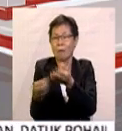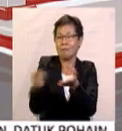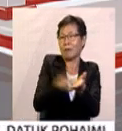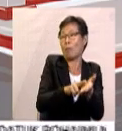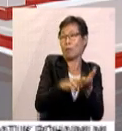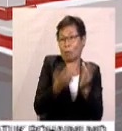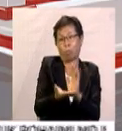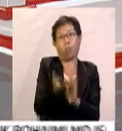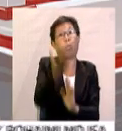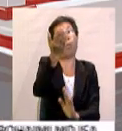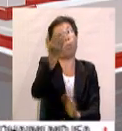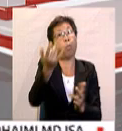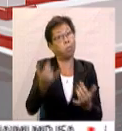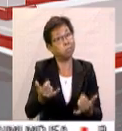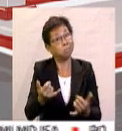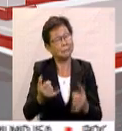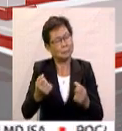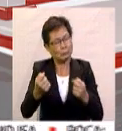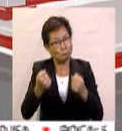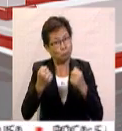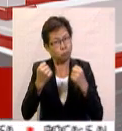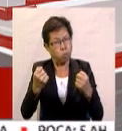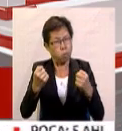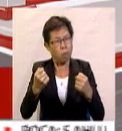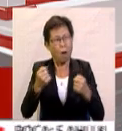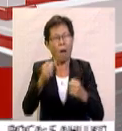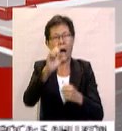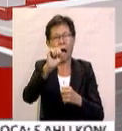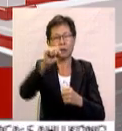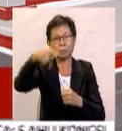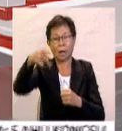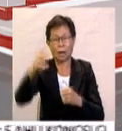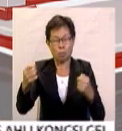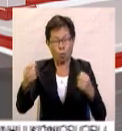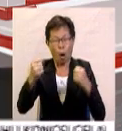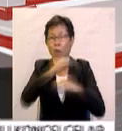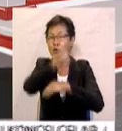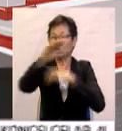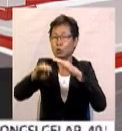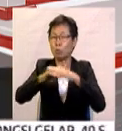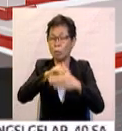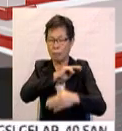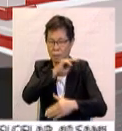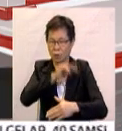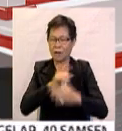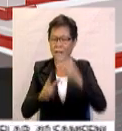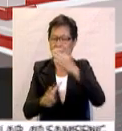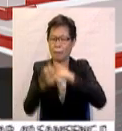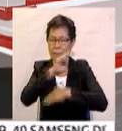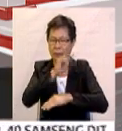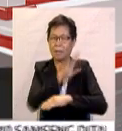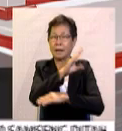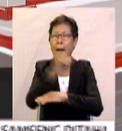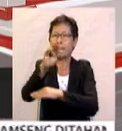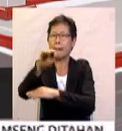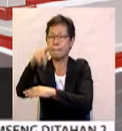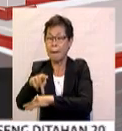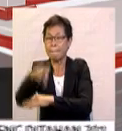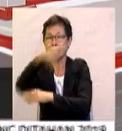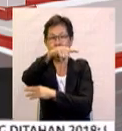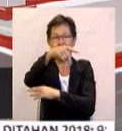dilaporkan meningkat. Selain memperkukuhkan Suruhanjaya Pencegahan Rasuah, semua menteri, Timbalan Menteri dan Ahli Parlimen